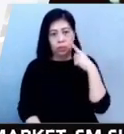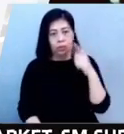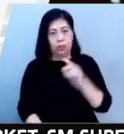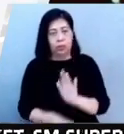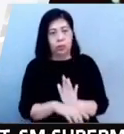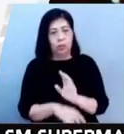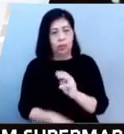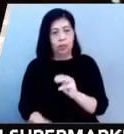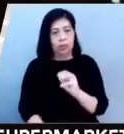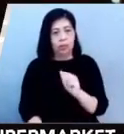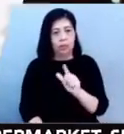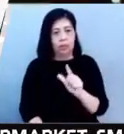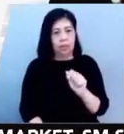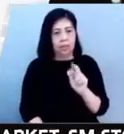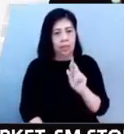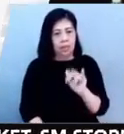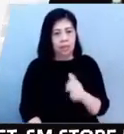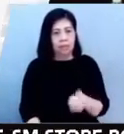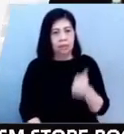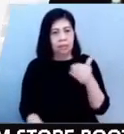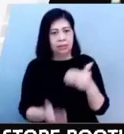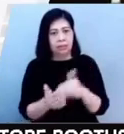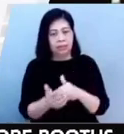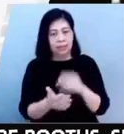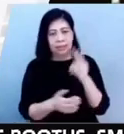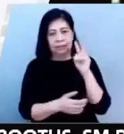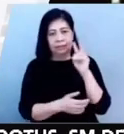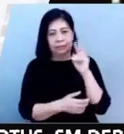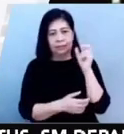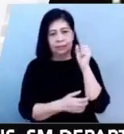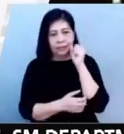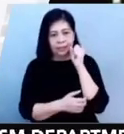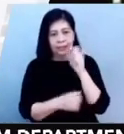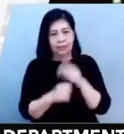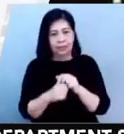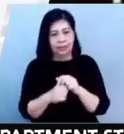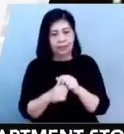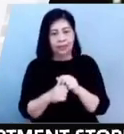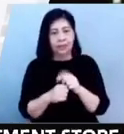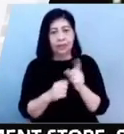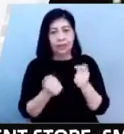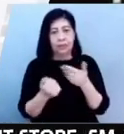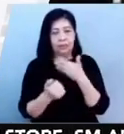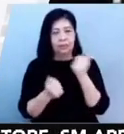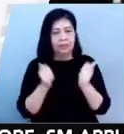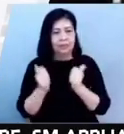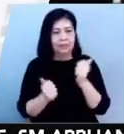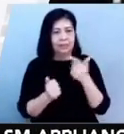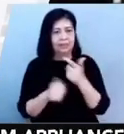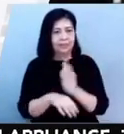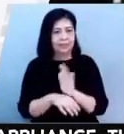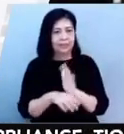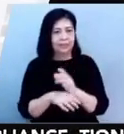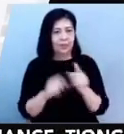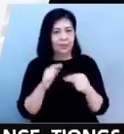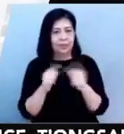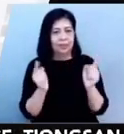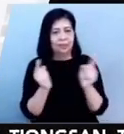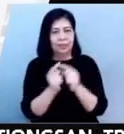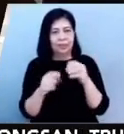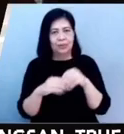Malyari. Wagirin muli si Star for All Seasons, Vilma Santos, ng Best Actress para sa pelikulang When I Met You in